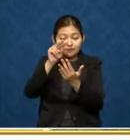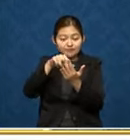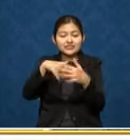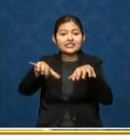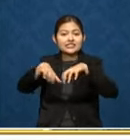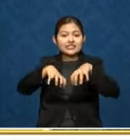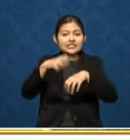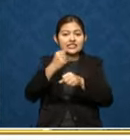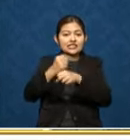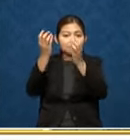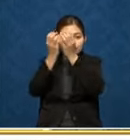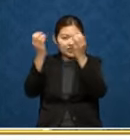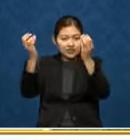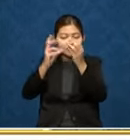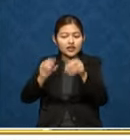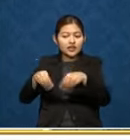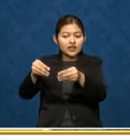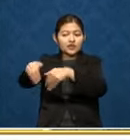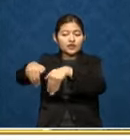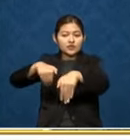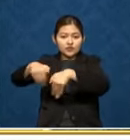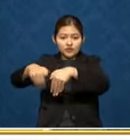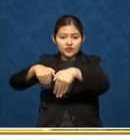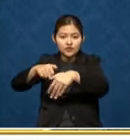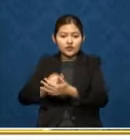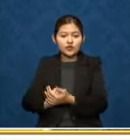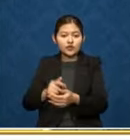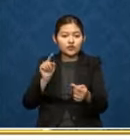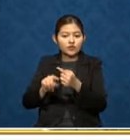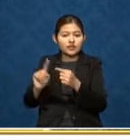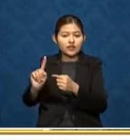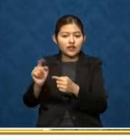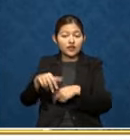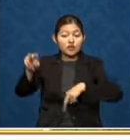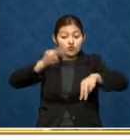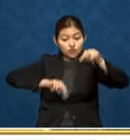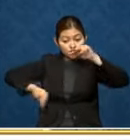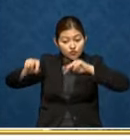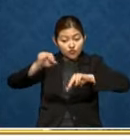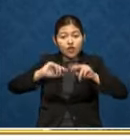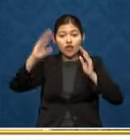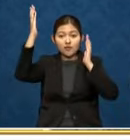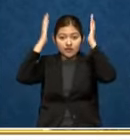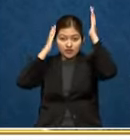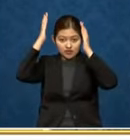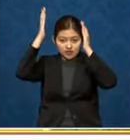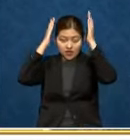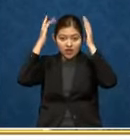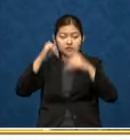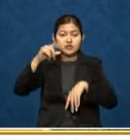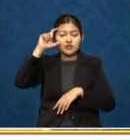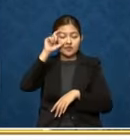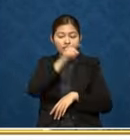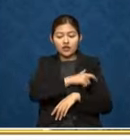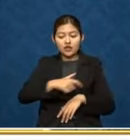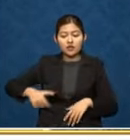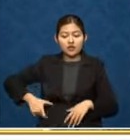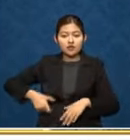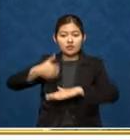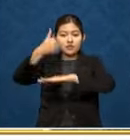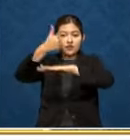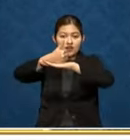ทำรัฐธรรมนูญฉบับประชาชนโดยคงรูปแบบการปกครองระบอบประชาธิปไตยอันมีพระมหากษัตริย์เป็น